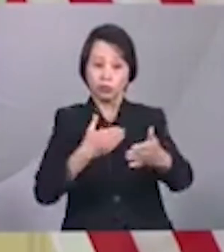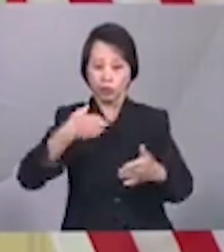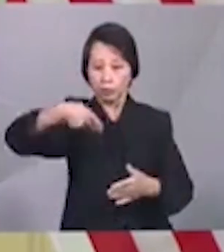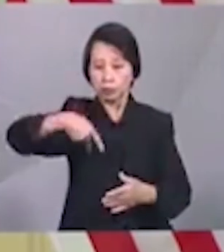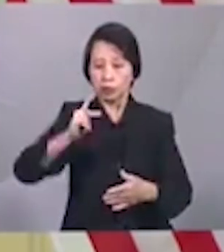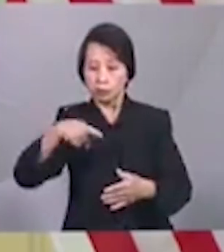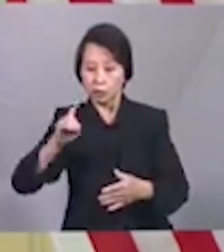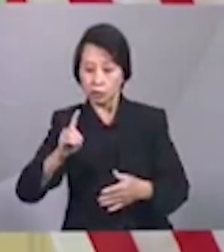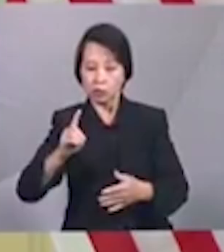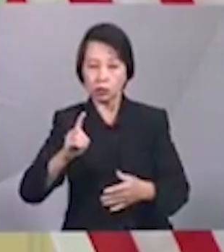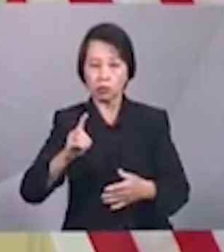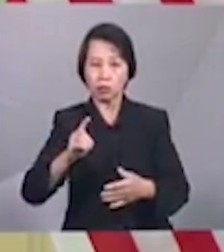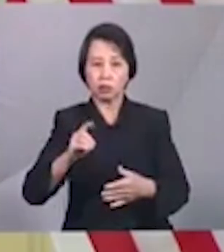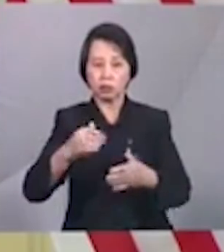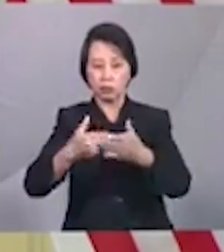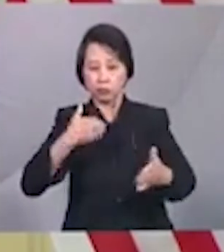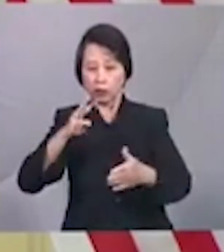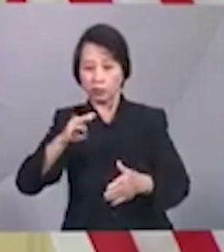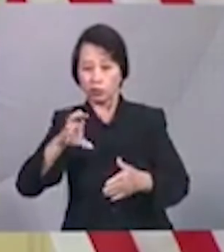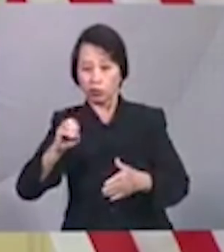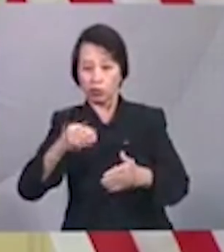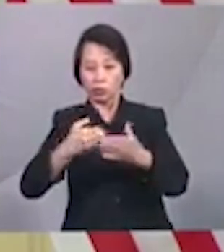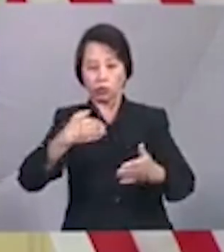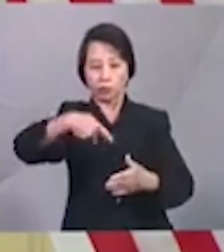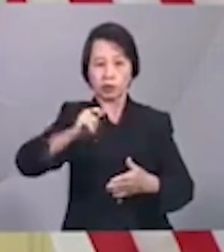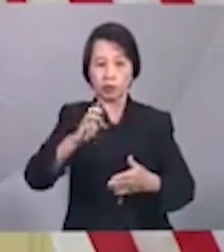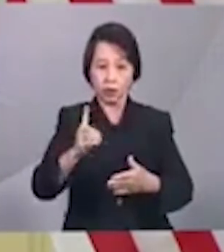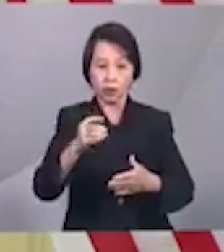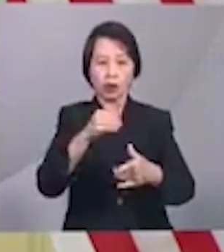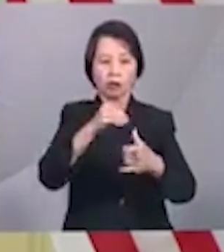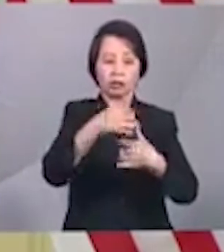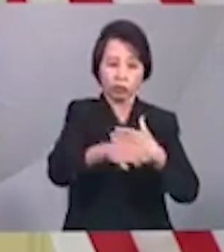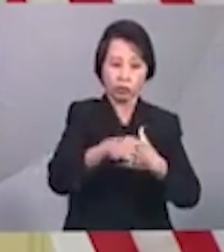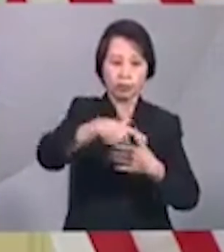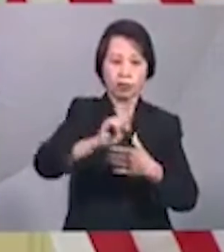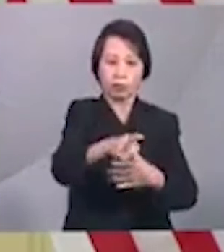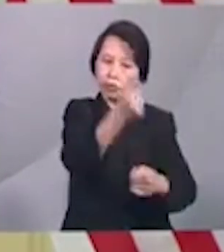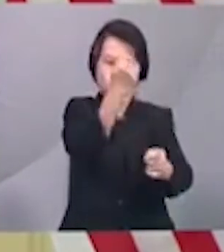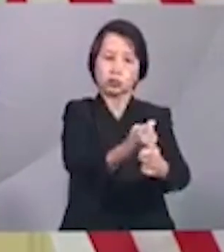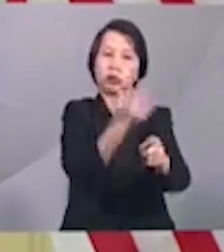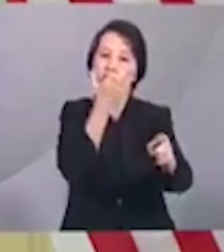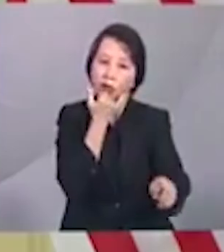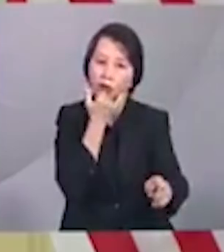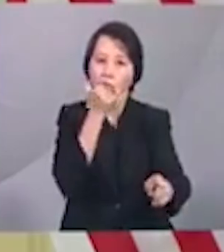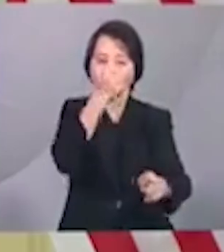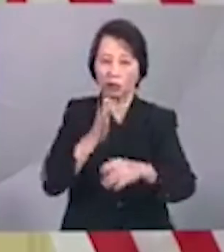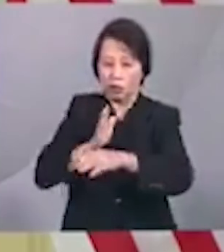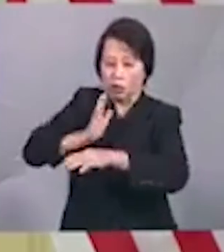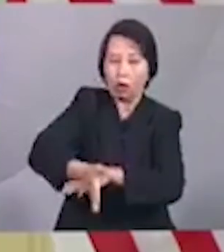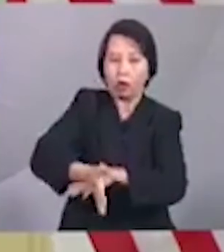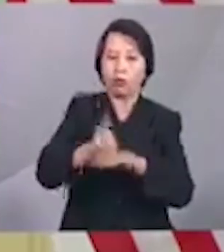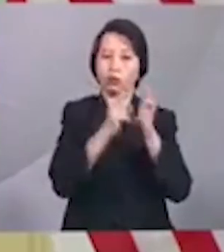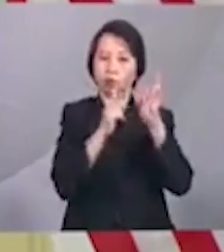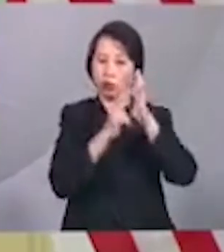PKPD, sebelum MCO, sebelum PKP ataupun selepas PKP. Mereka tetap salah kerana melanggar